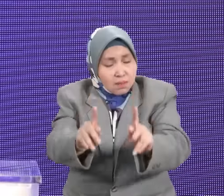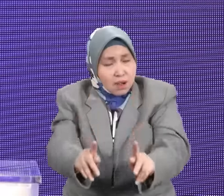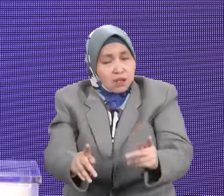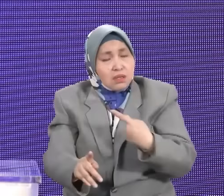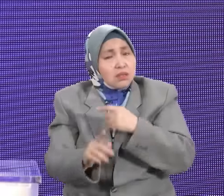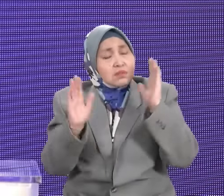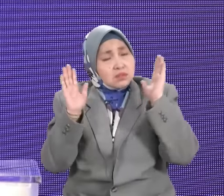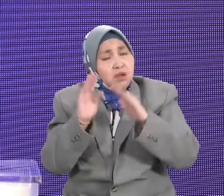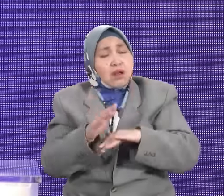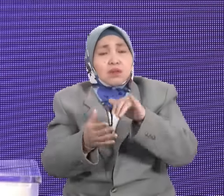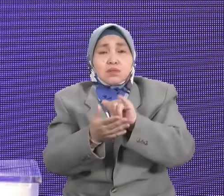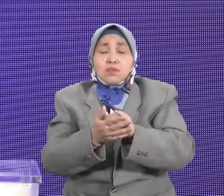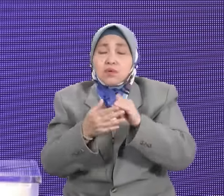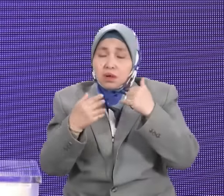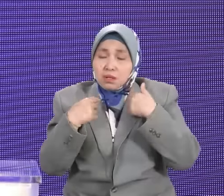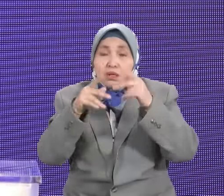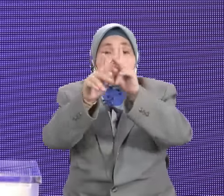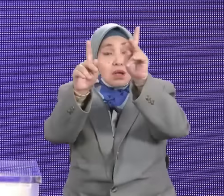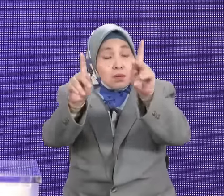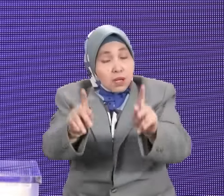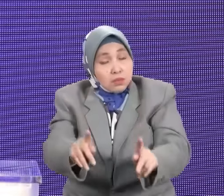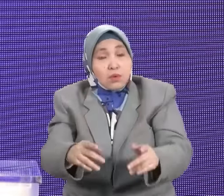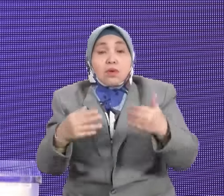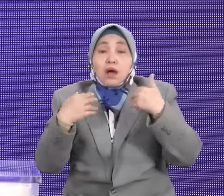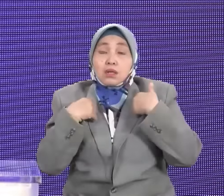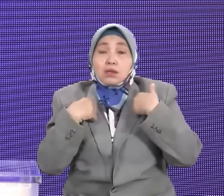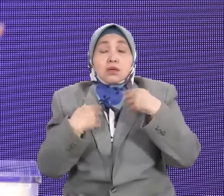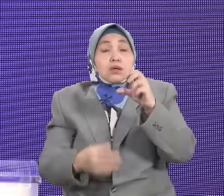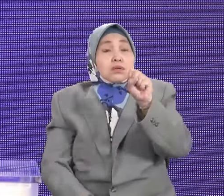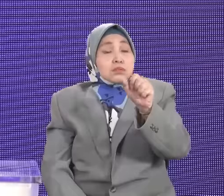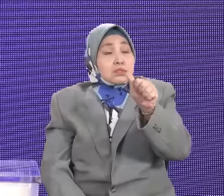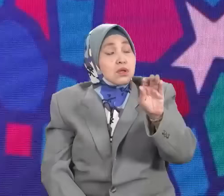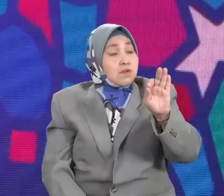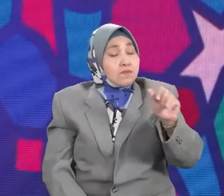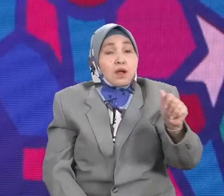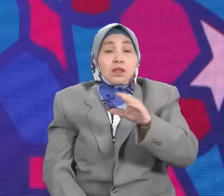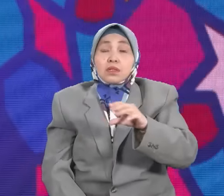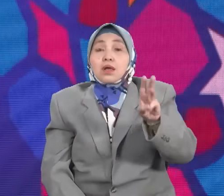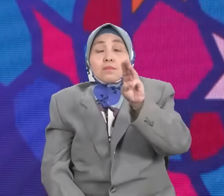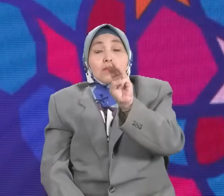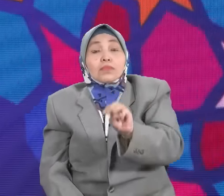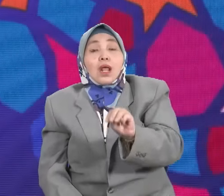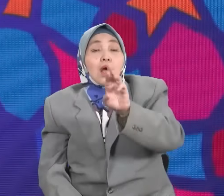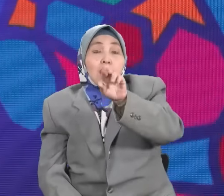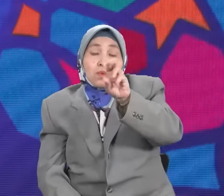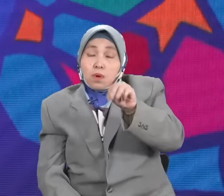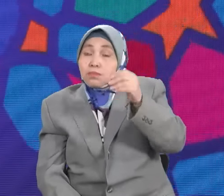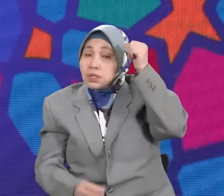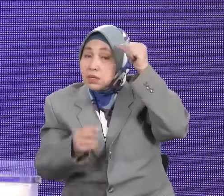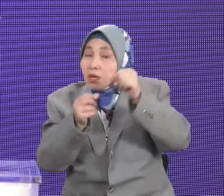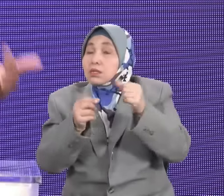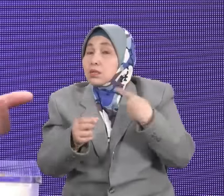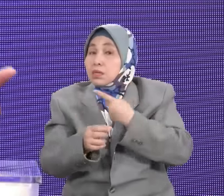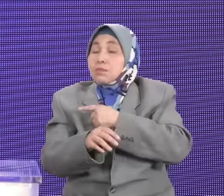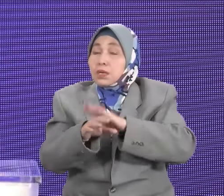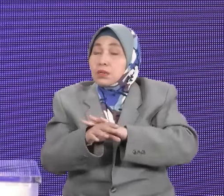itu adalah Masjidil Haram di situlah juga adanya Safa Walmart berada dalam Masjidil Haram itu sendiri mengingatkan kita kepada